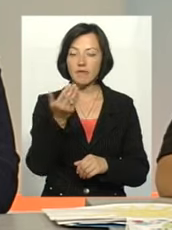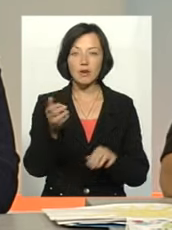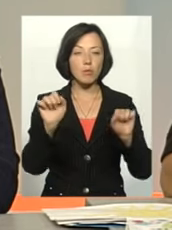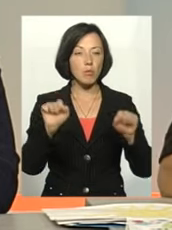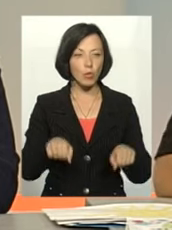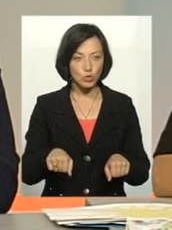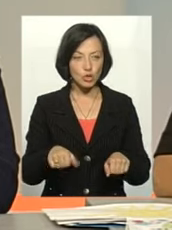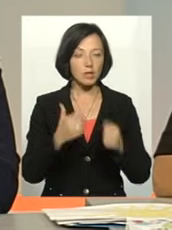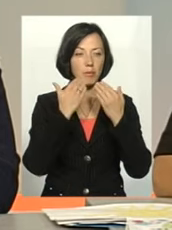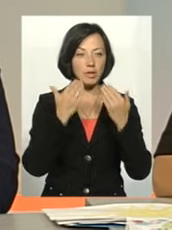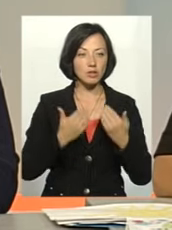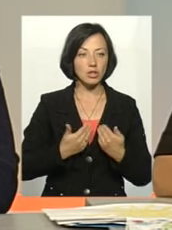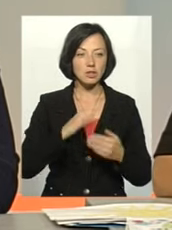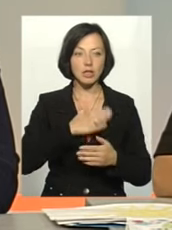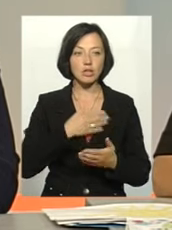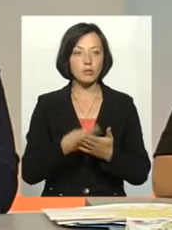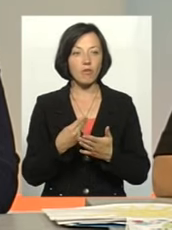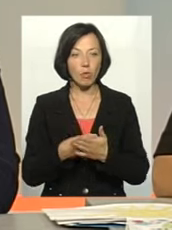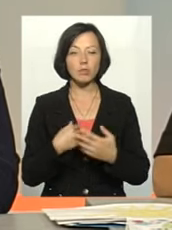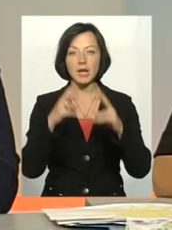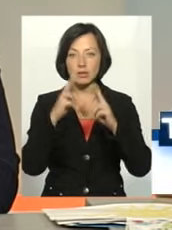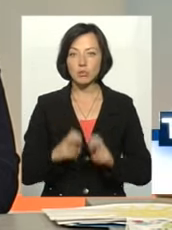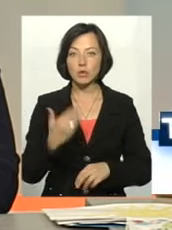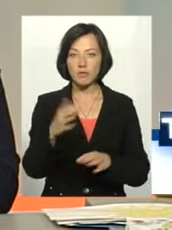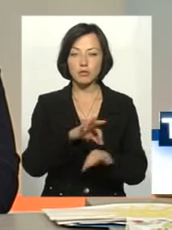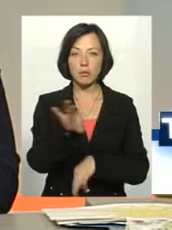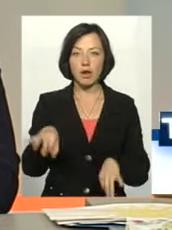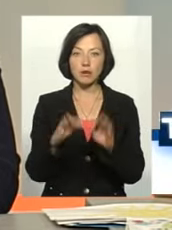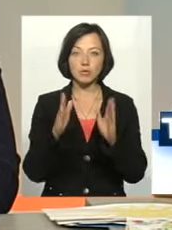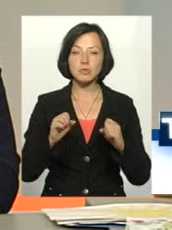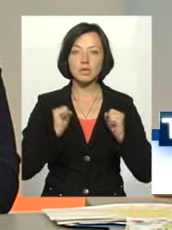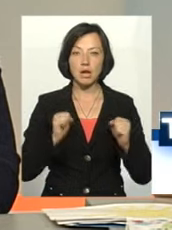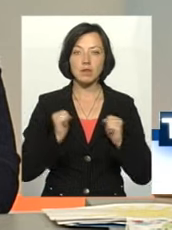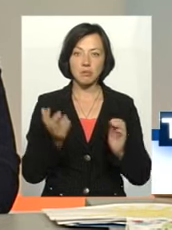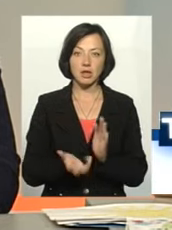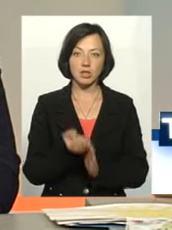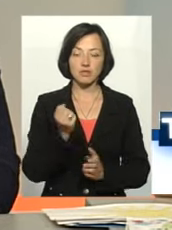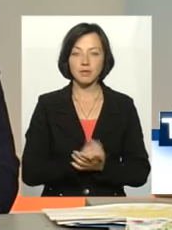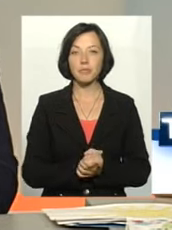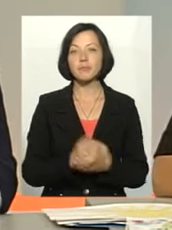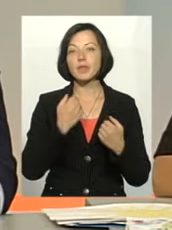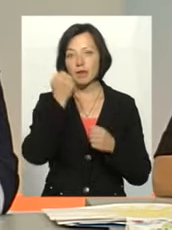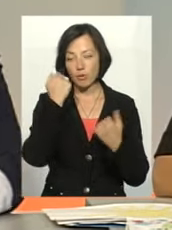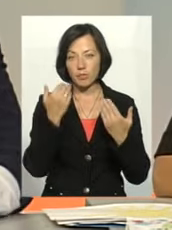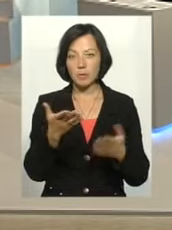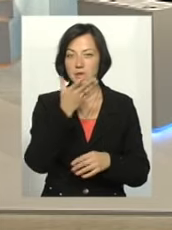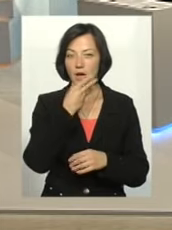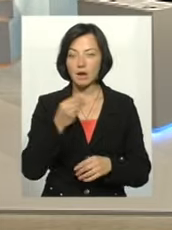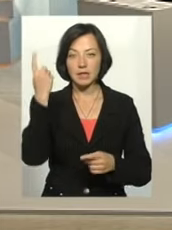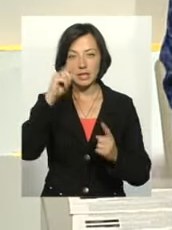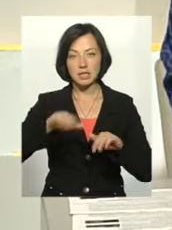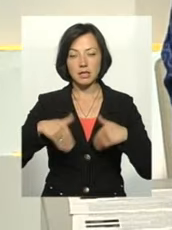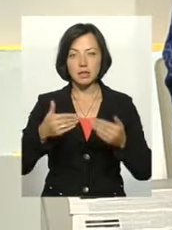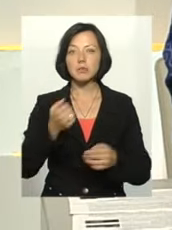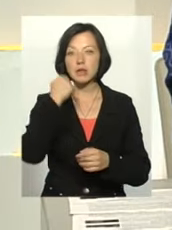можете обращаться к нашему фонду, мы рассмотрим ваши проекты и будем стараться их поддерживать. Що ж, дякую вам за гарні ініціативи,